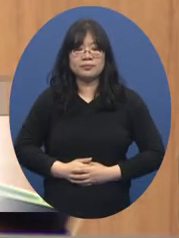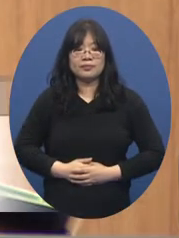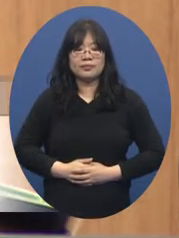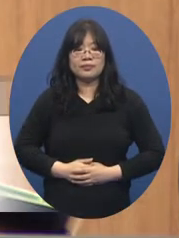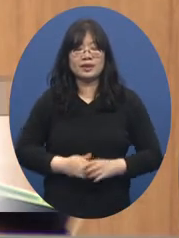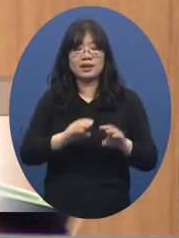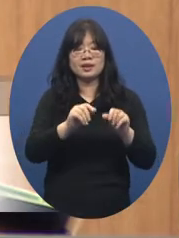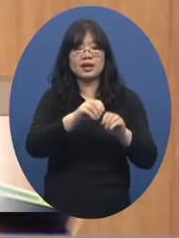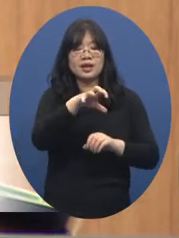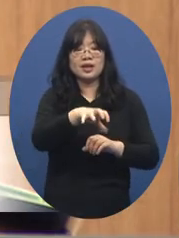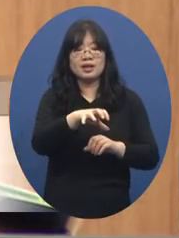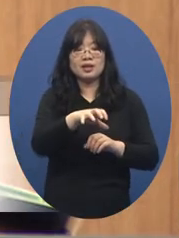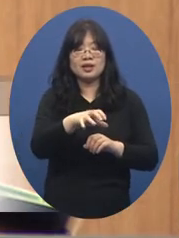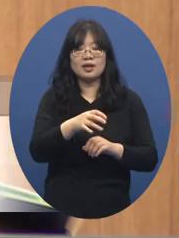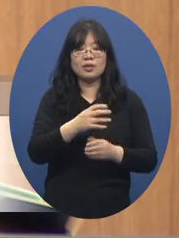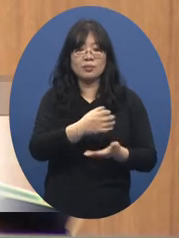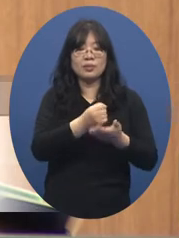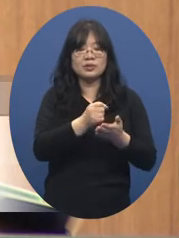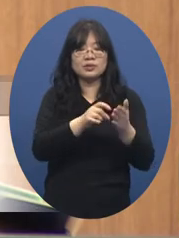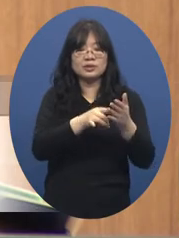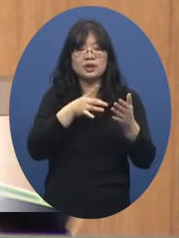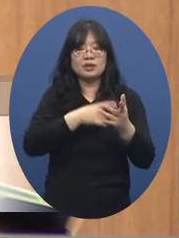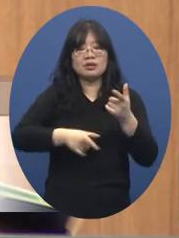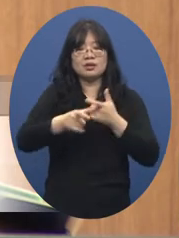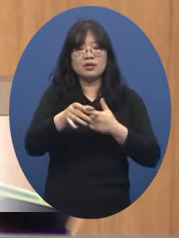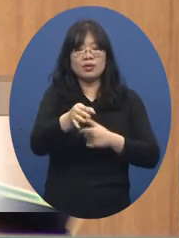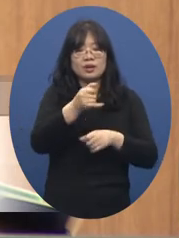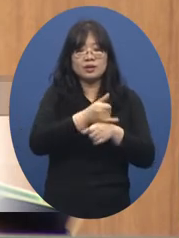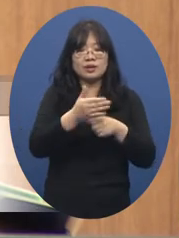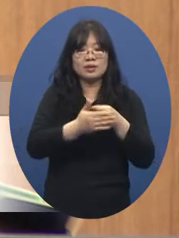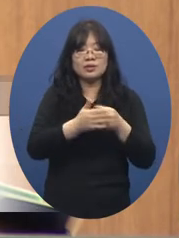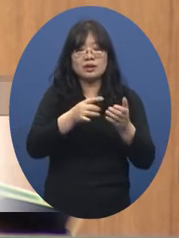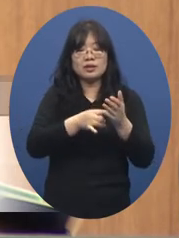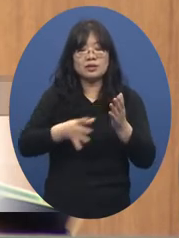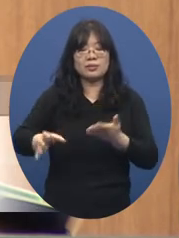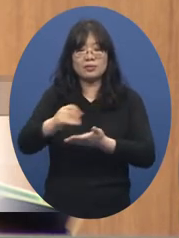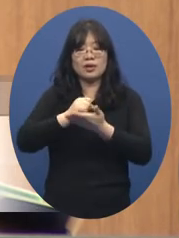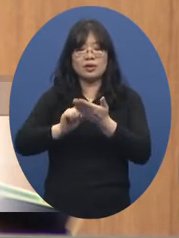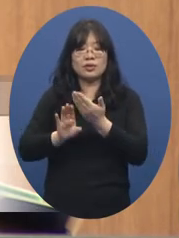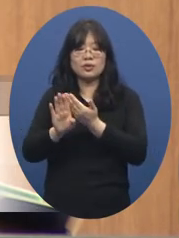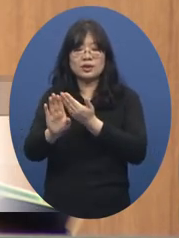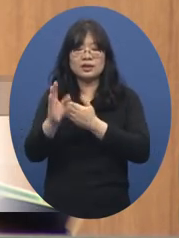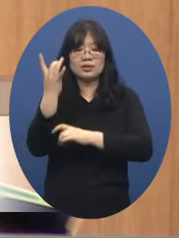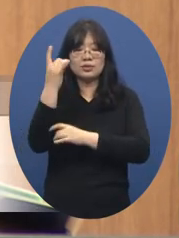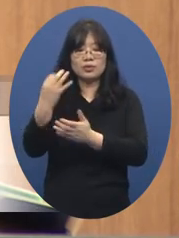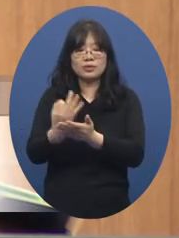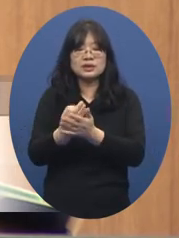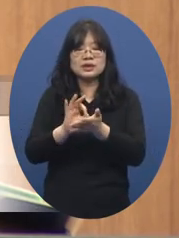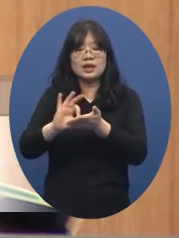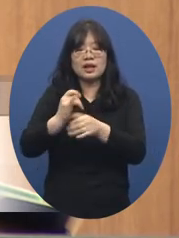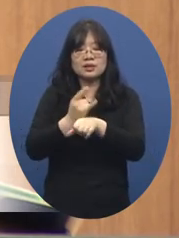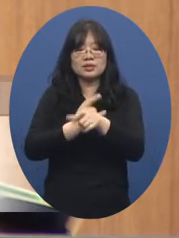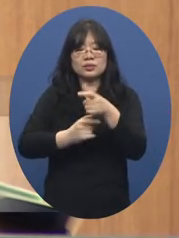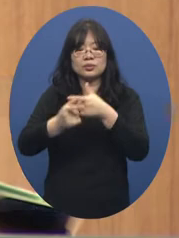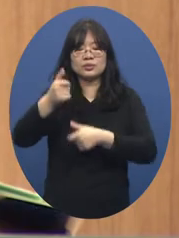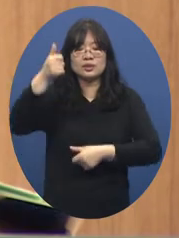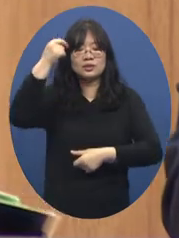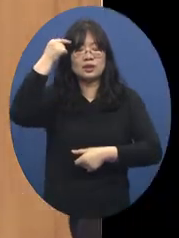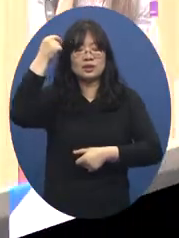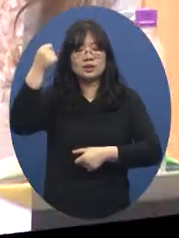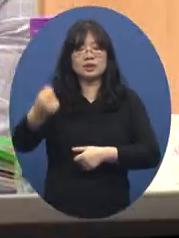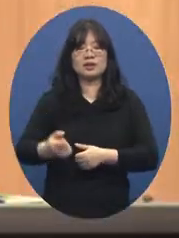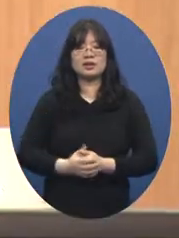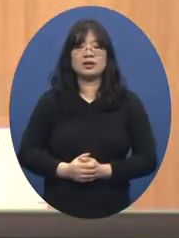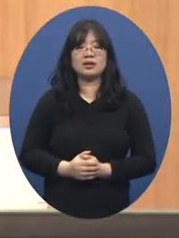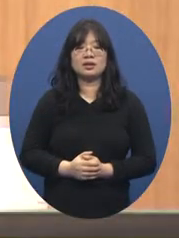국토에다가 땅에다가 좀 보유세를 조금 더 부과해서 거기서 세금을 좀 걷어서 그걸 기본소득으로 좀 쓰는 게 좋지 않겠느냐 하는 생각을 좀 하고